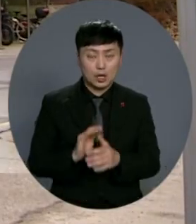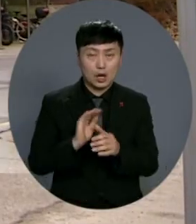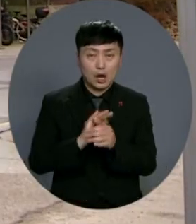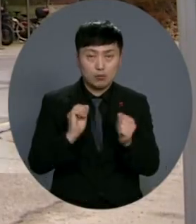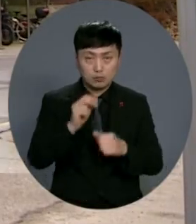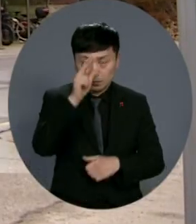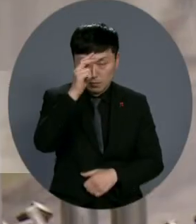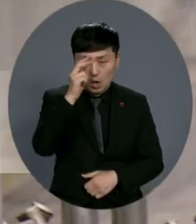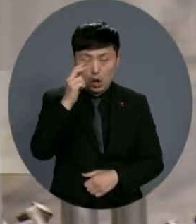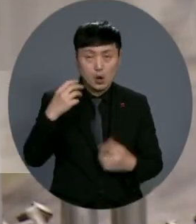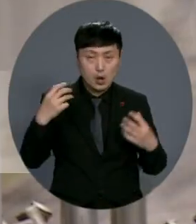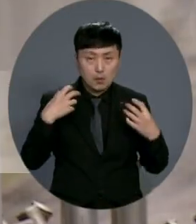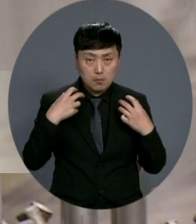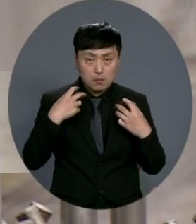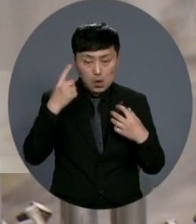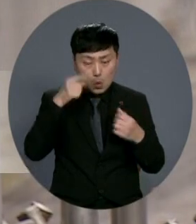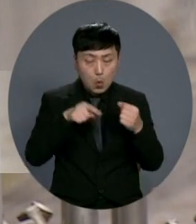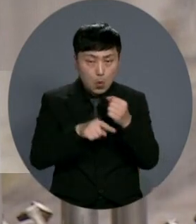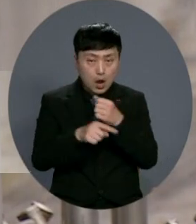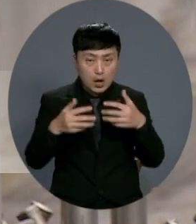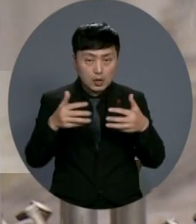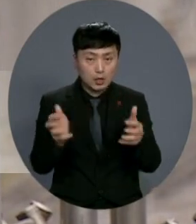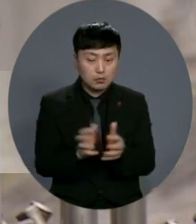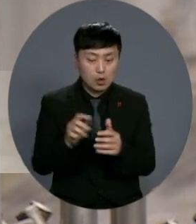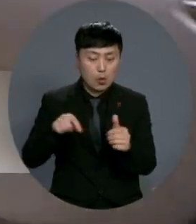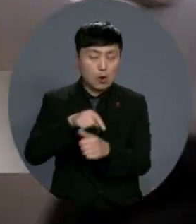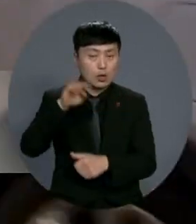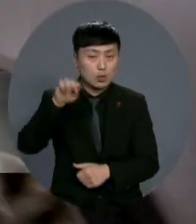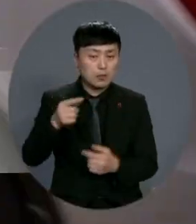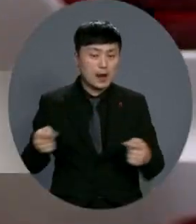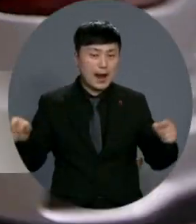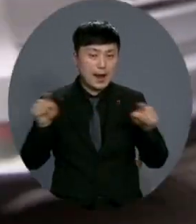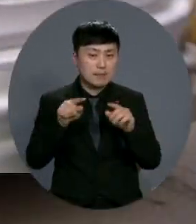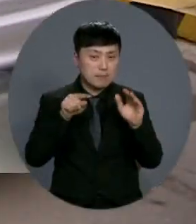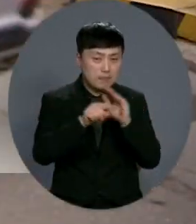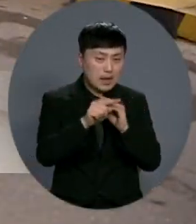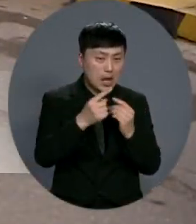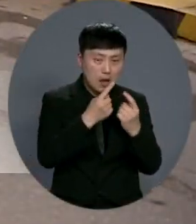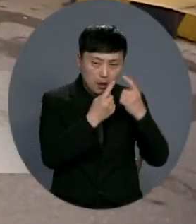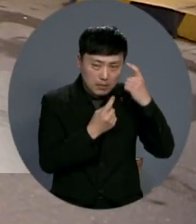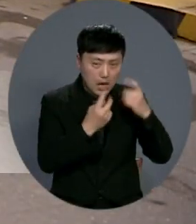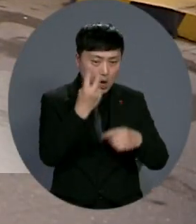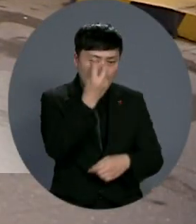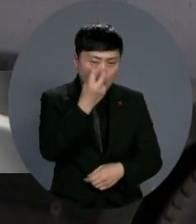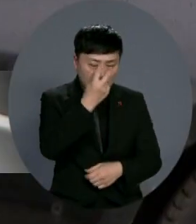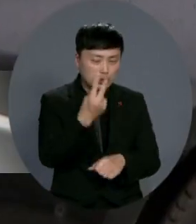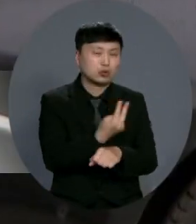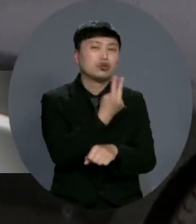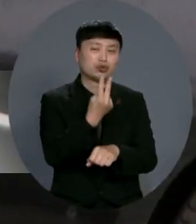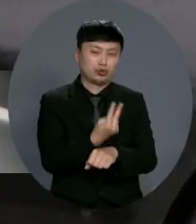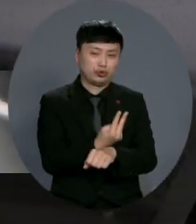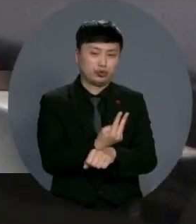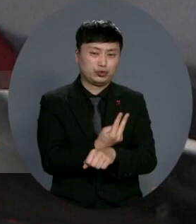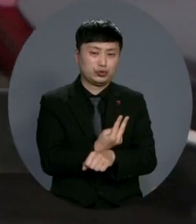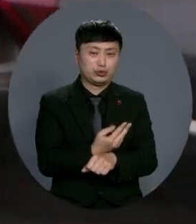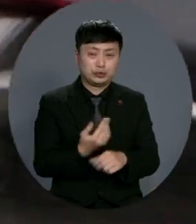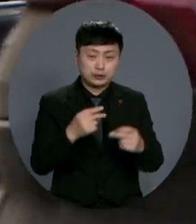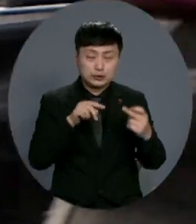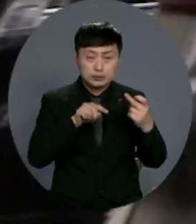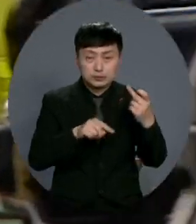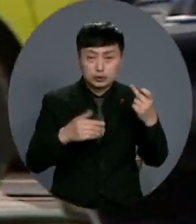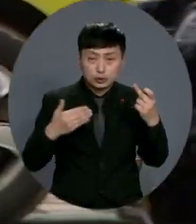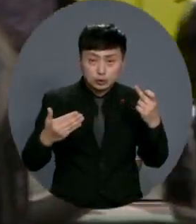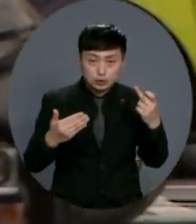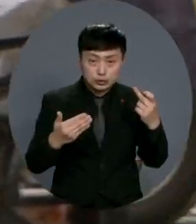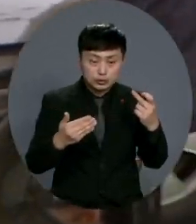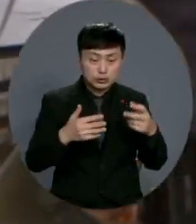경북경찰청과 국과수, 환경부, 노동부의 합동 현장 감식은 2시간가량 이어졌습니다. 지난 9일 공장